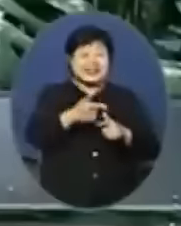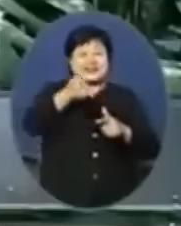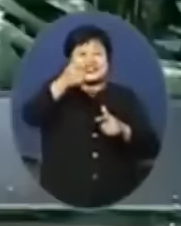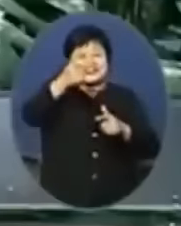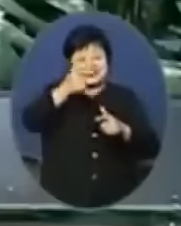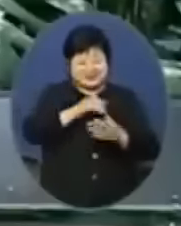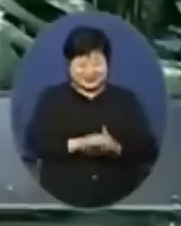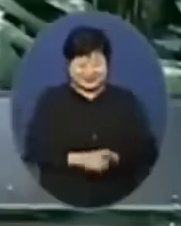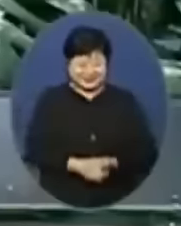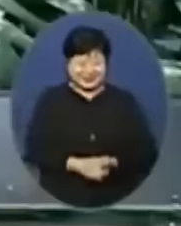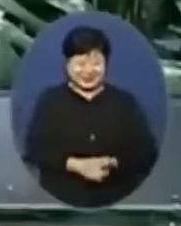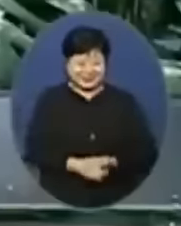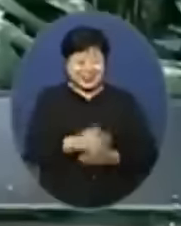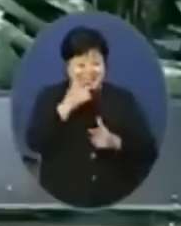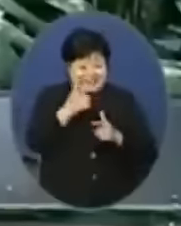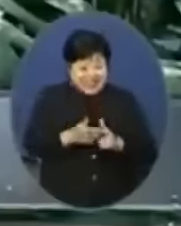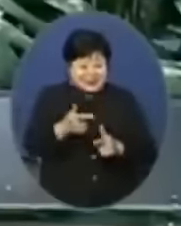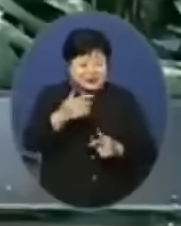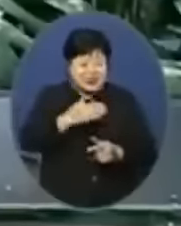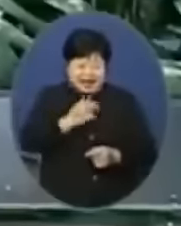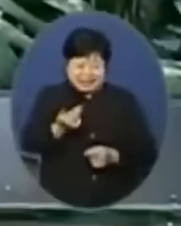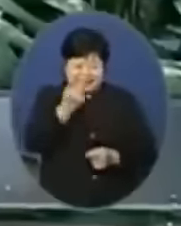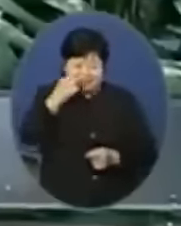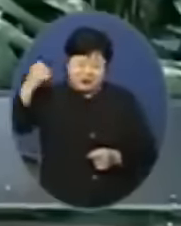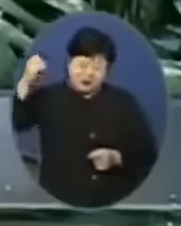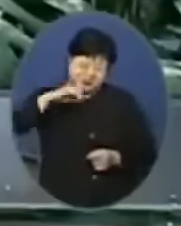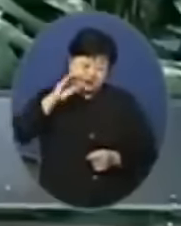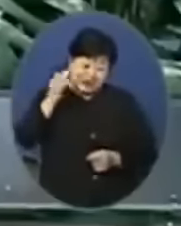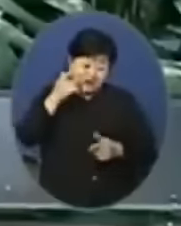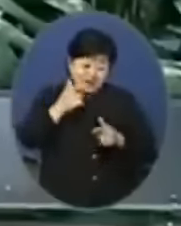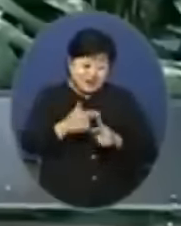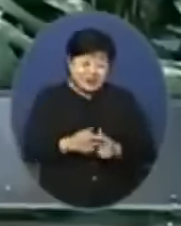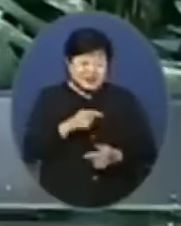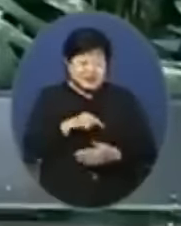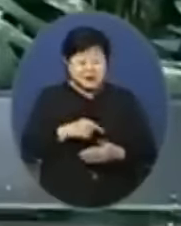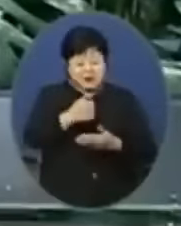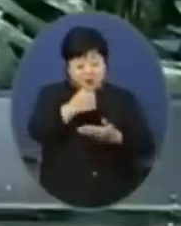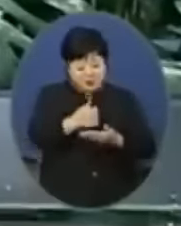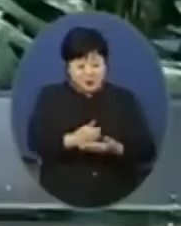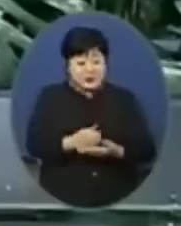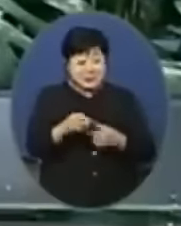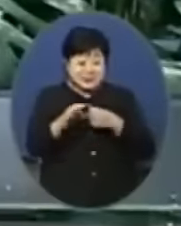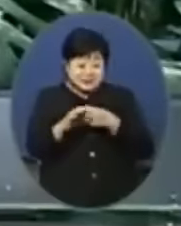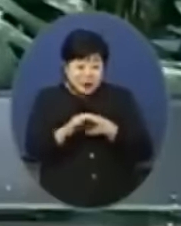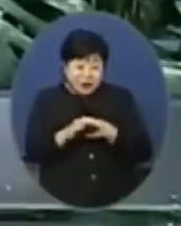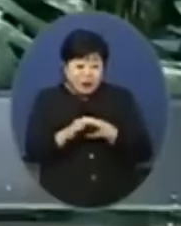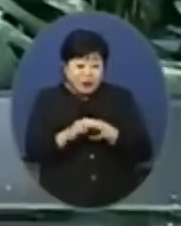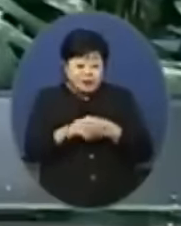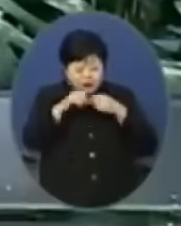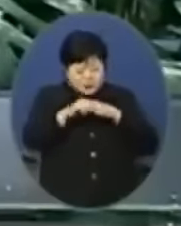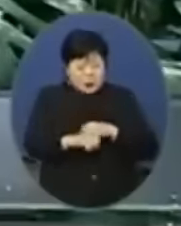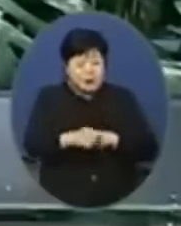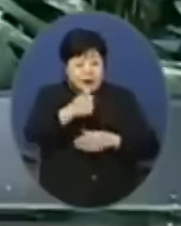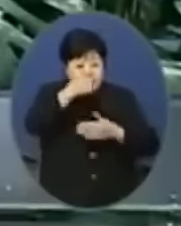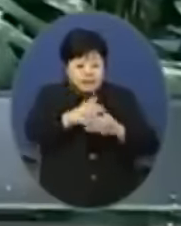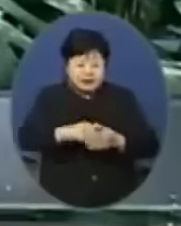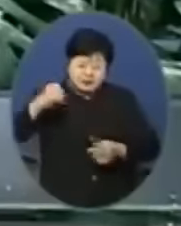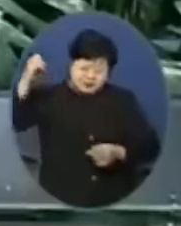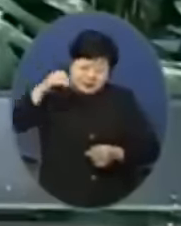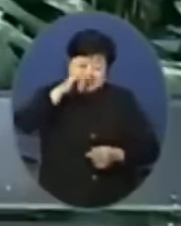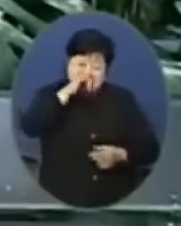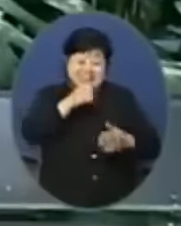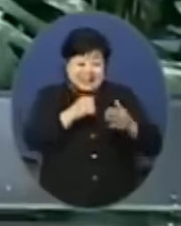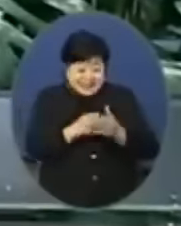것입니다. 예수님이 나의 생명의 빛이 되어서 예수님을 마음속에 모시고 있으면 어떠한 절망 가운데도 빛이 있기